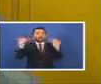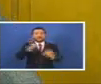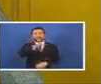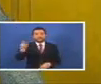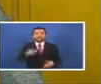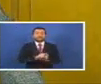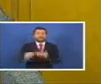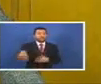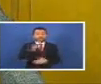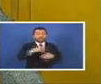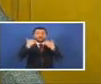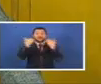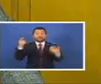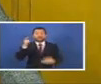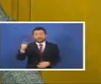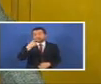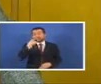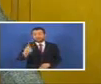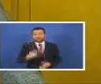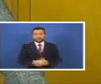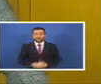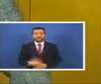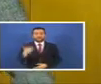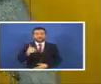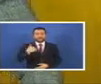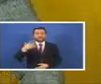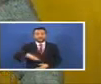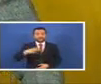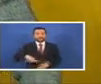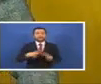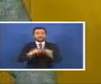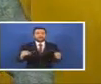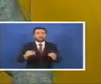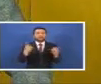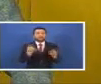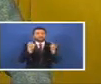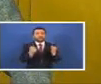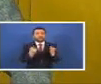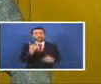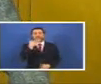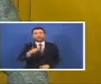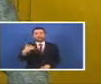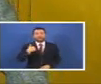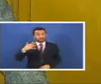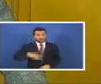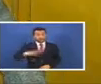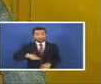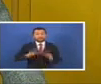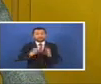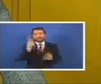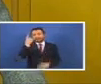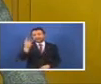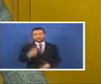ve bütün yargıçlarımıza sesleniyorum. Bizim isteğimizde gayrimeşru bir şey yok. Bizim isteğimiz